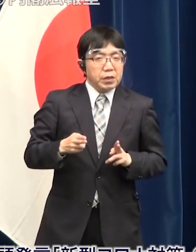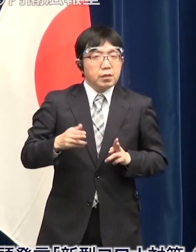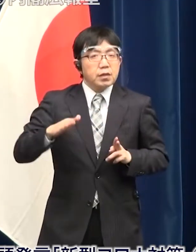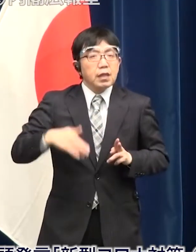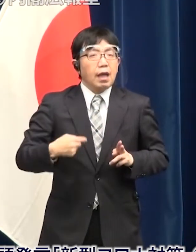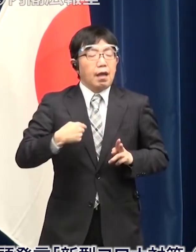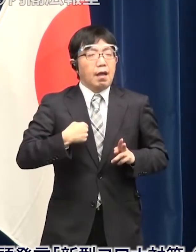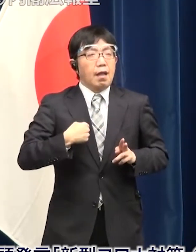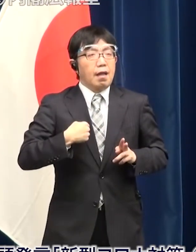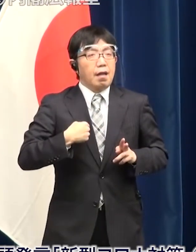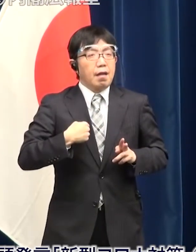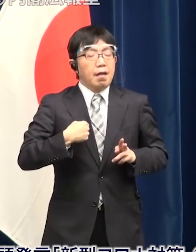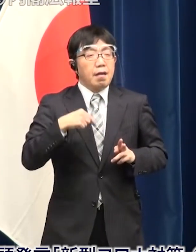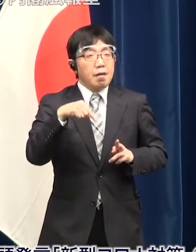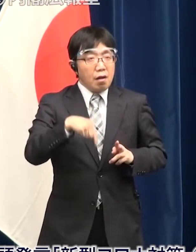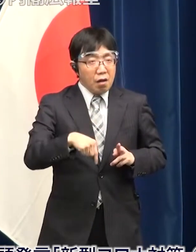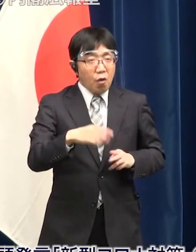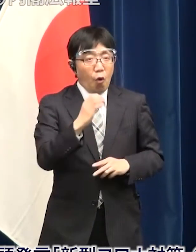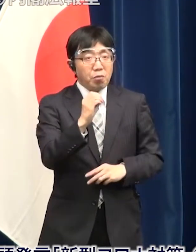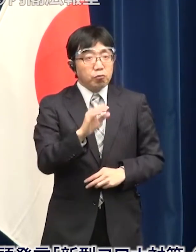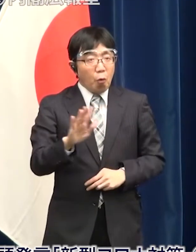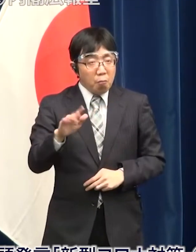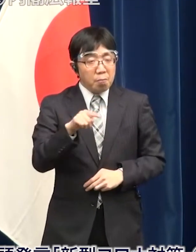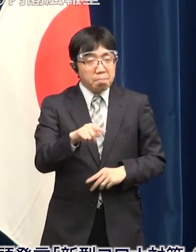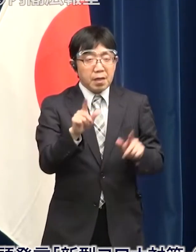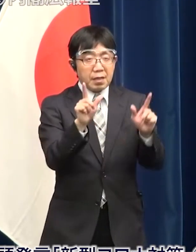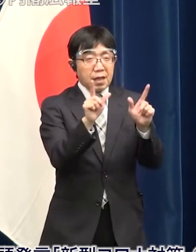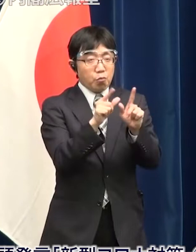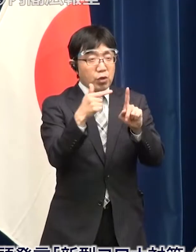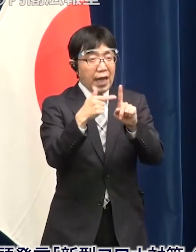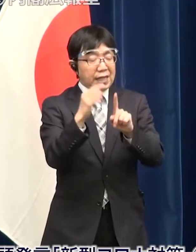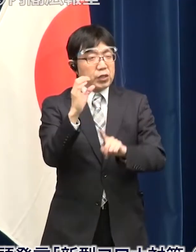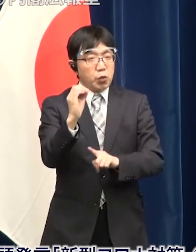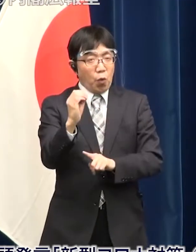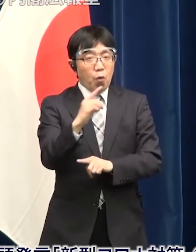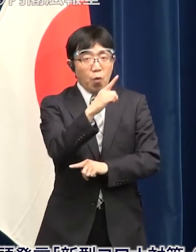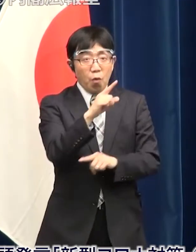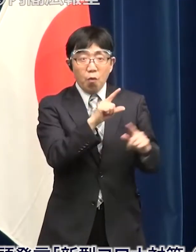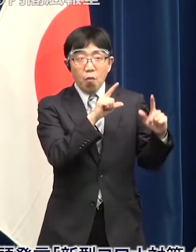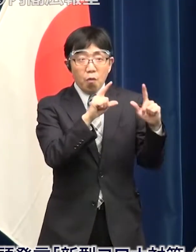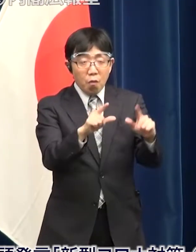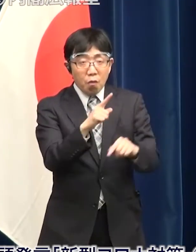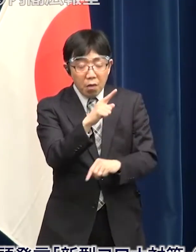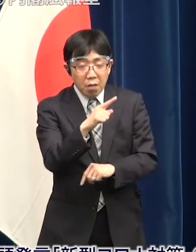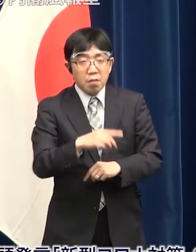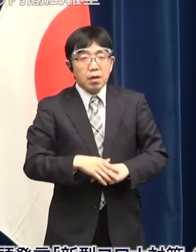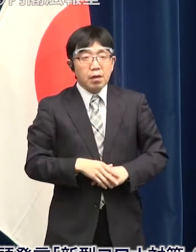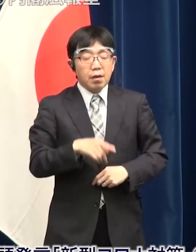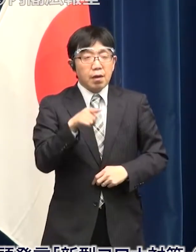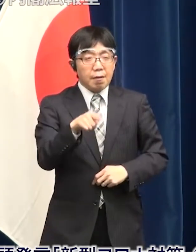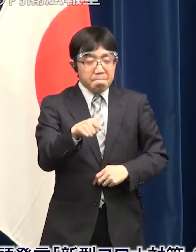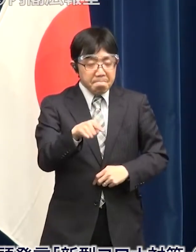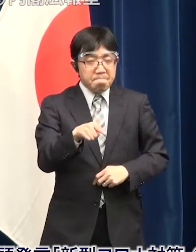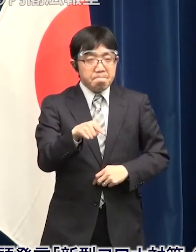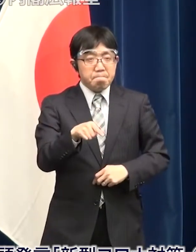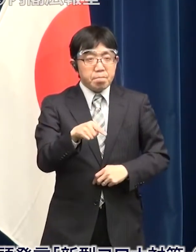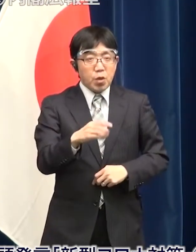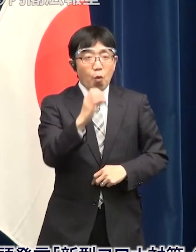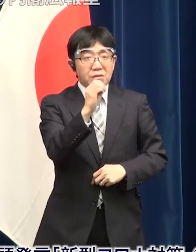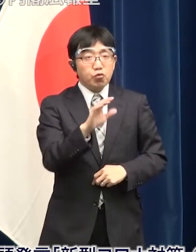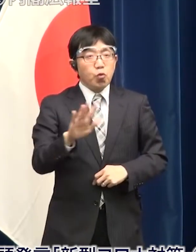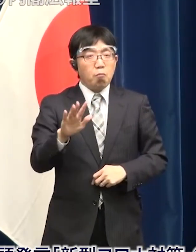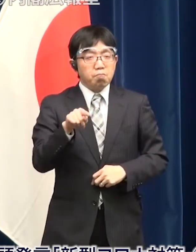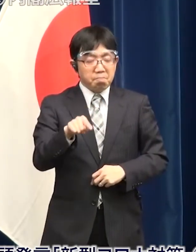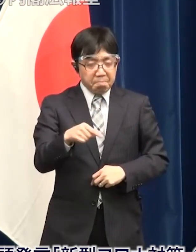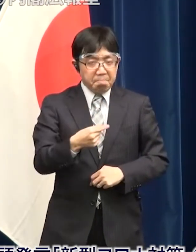はwh をが懸念すべき変異株に指定してから約